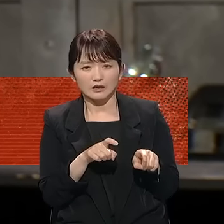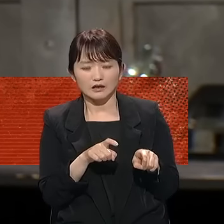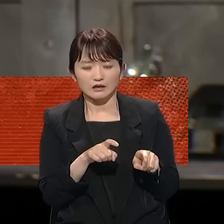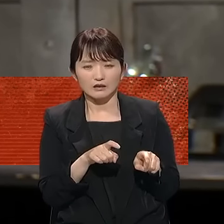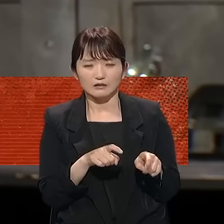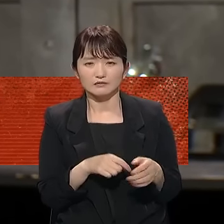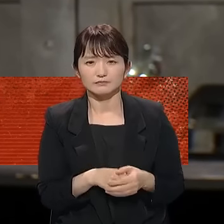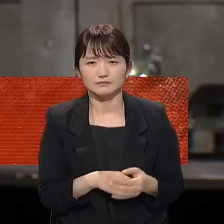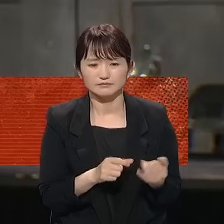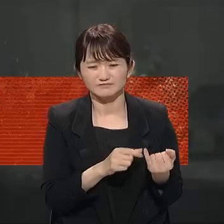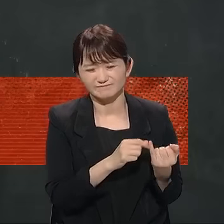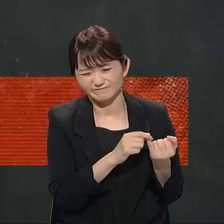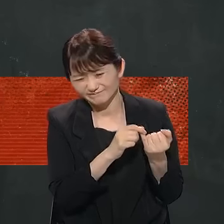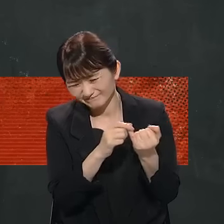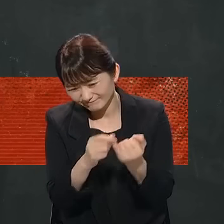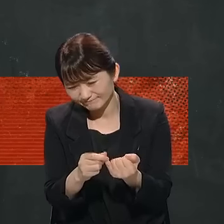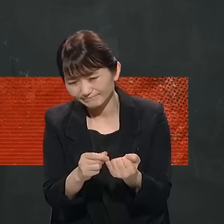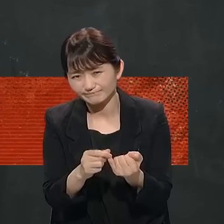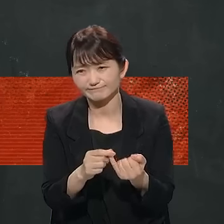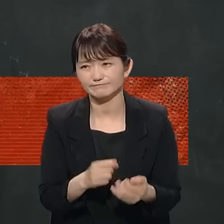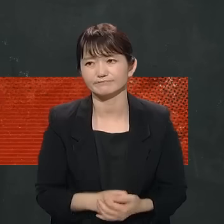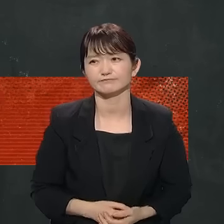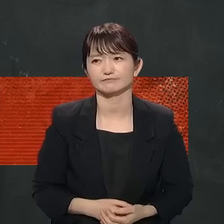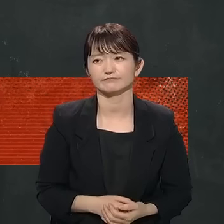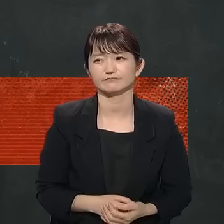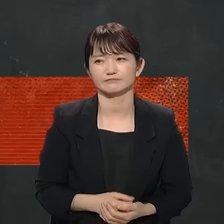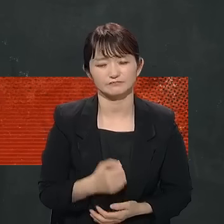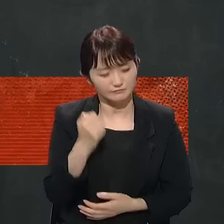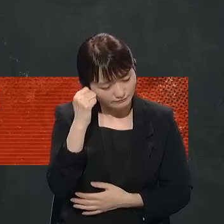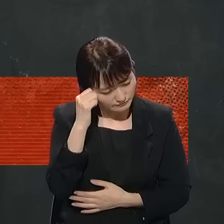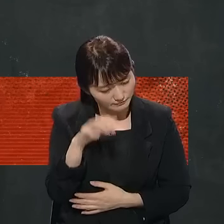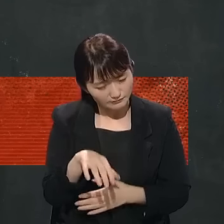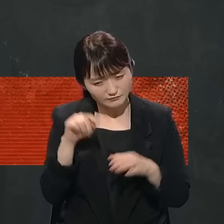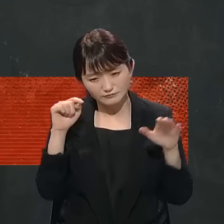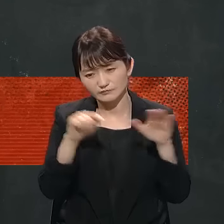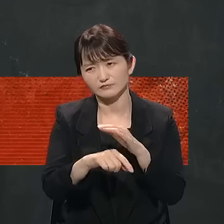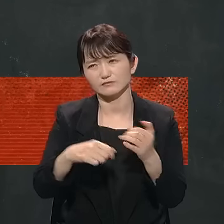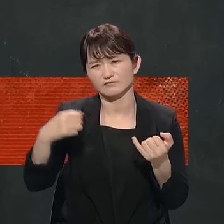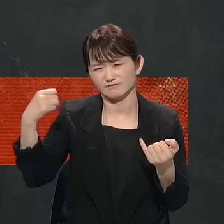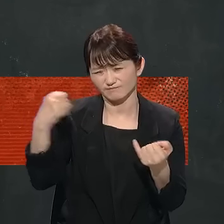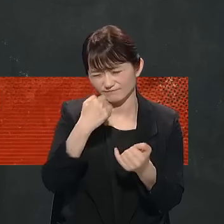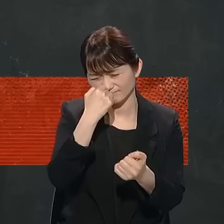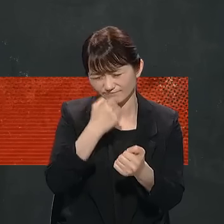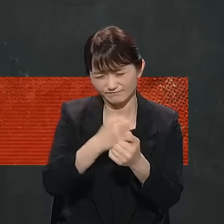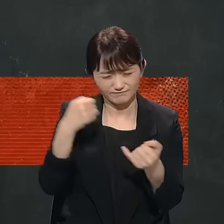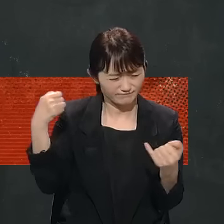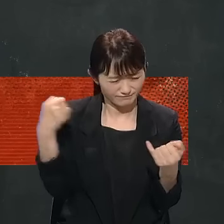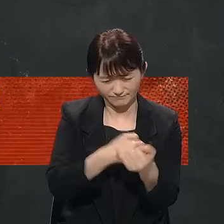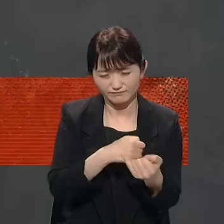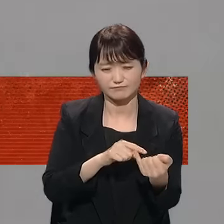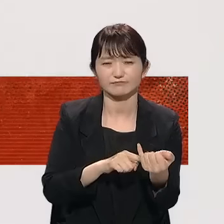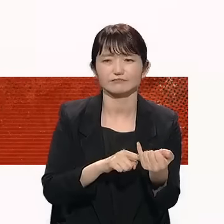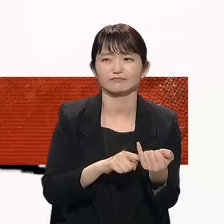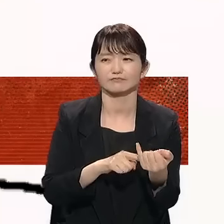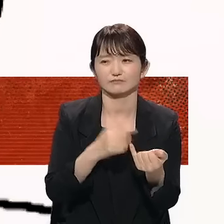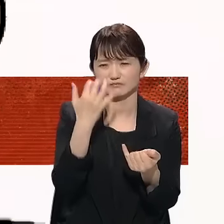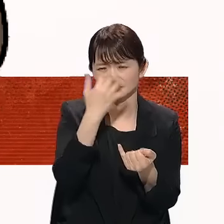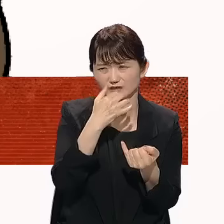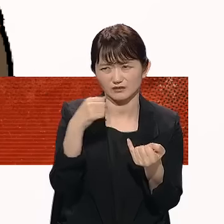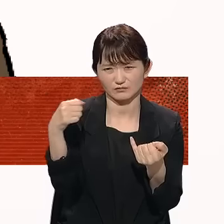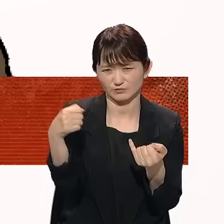사실상 끌려가다시피 했는데 아니나 다를까 숙박업소에 들어가자마자 폭행이 이어졌고요. 또 결국에는 이